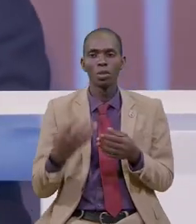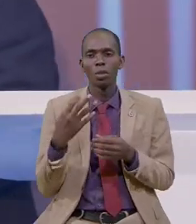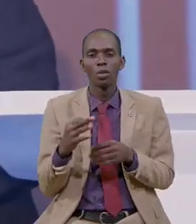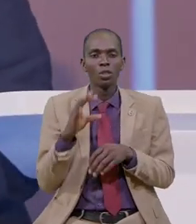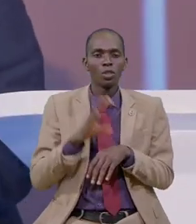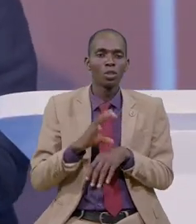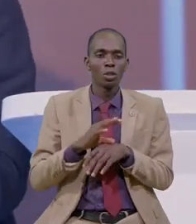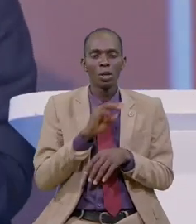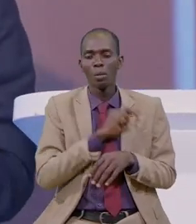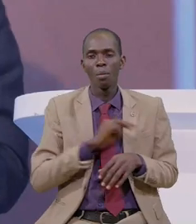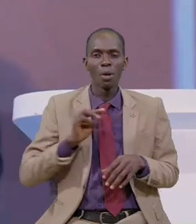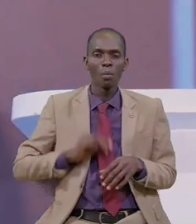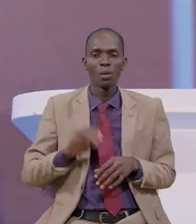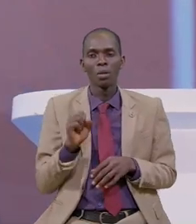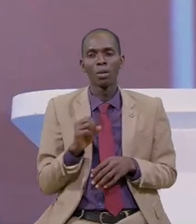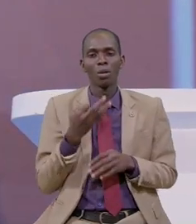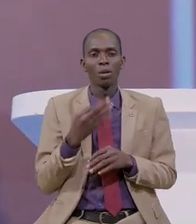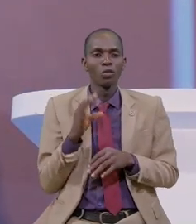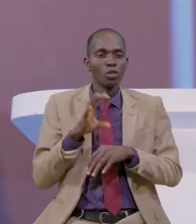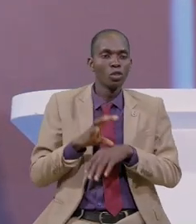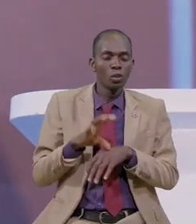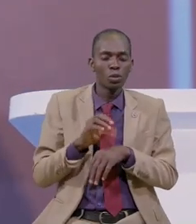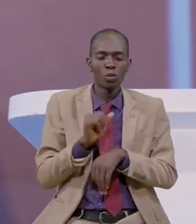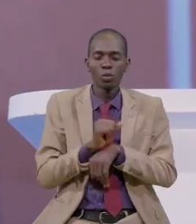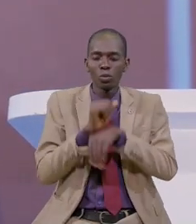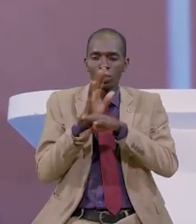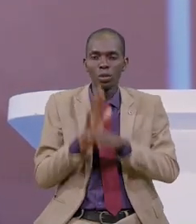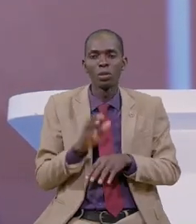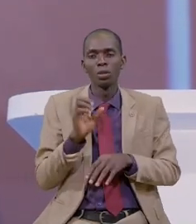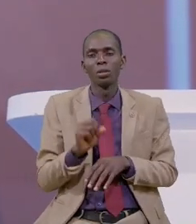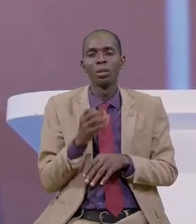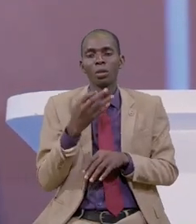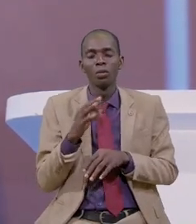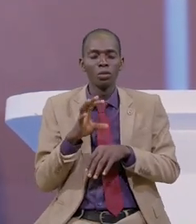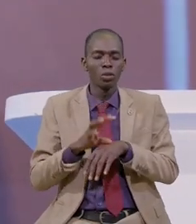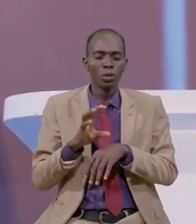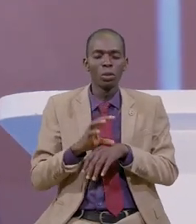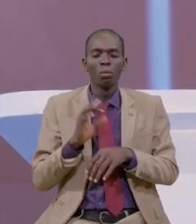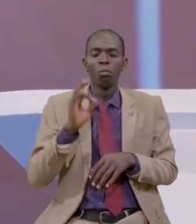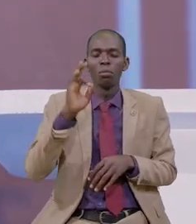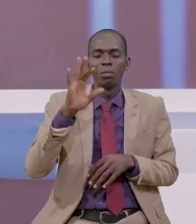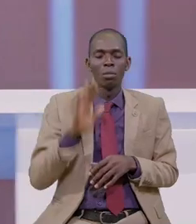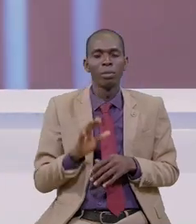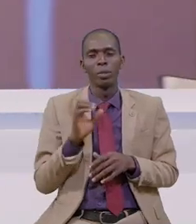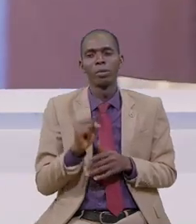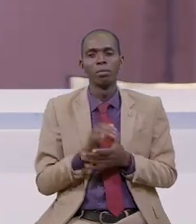des membres d'église, des ouvriers de l'église et des pasteurs de l'église.